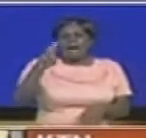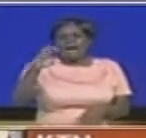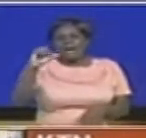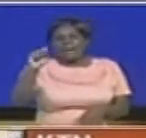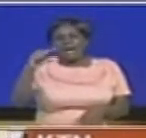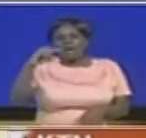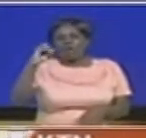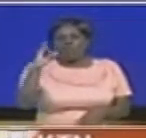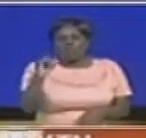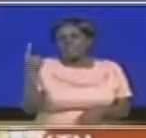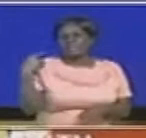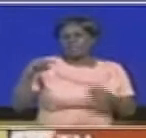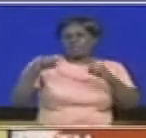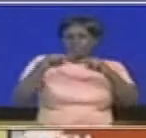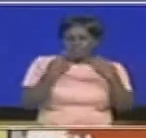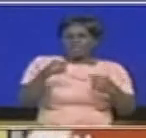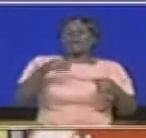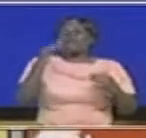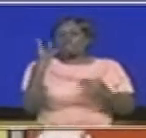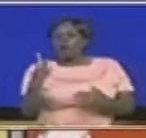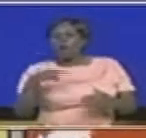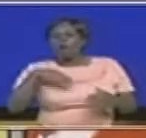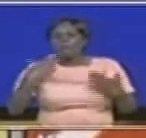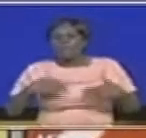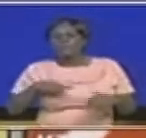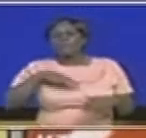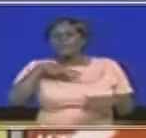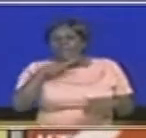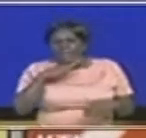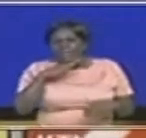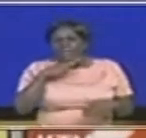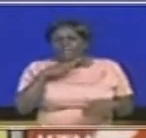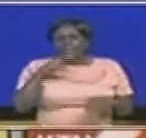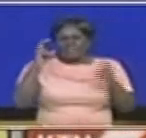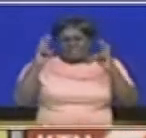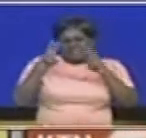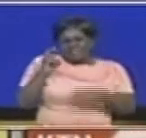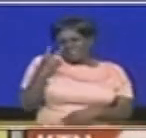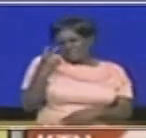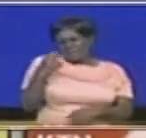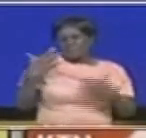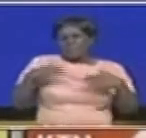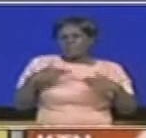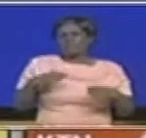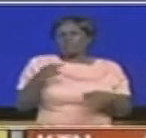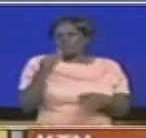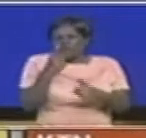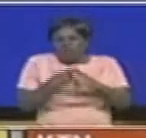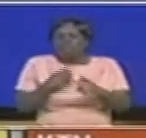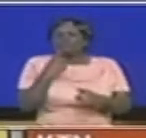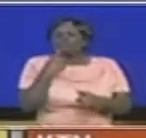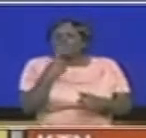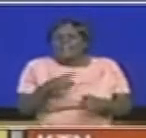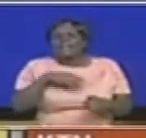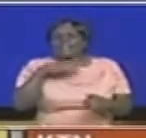hapo jana ambapo watu wanne walipoteza maisha yao. Yadaiwa jamaa waliovamiwa kutoka Turkana wanapanga kuwashambulia tena leo